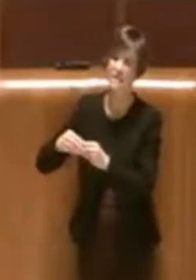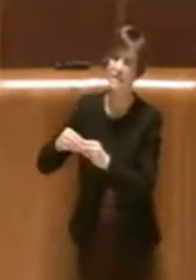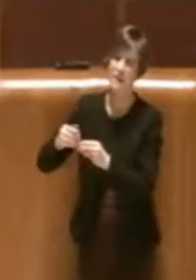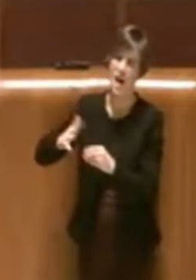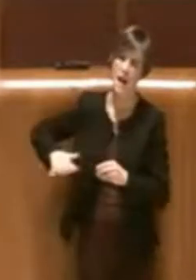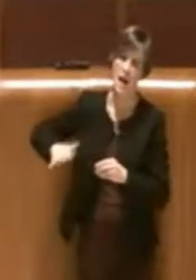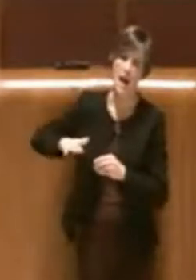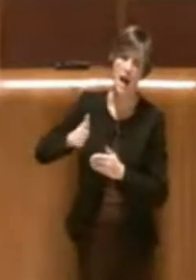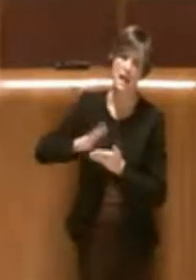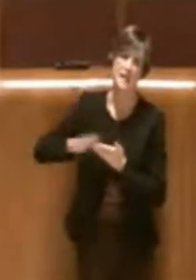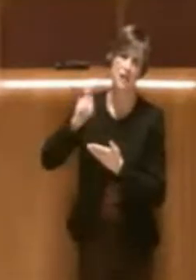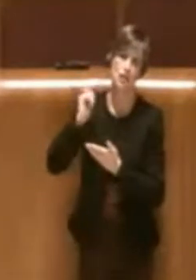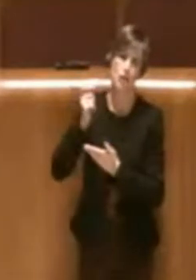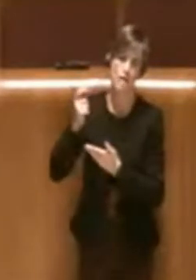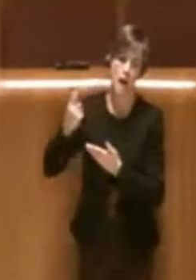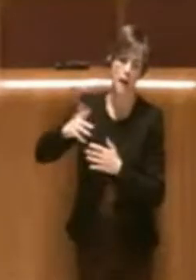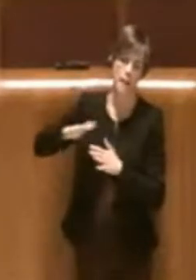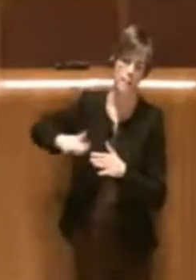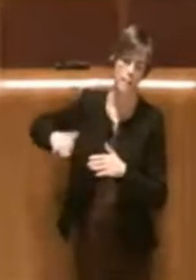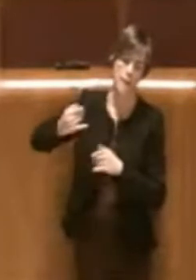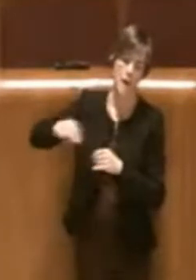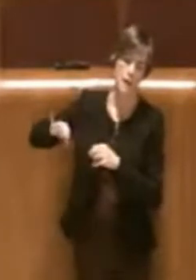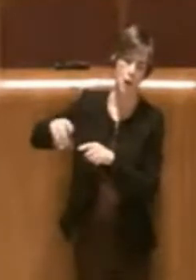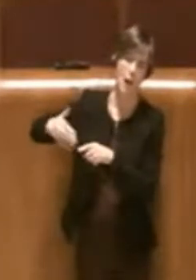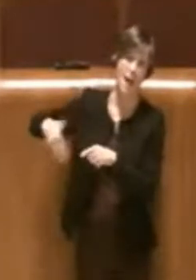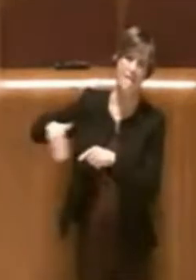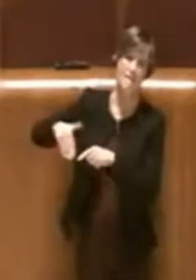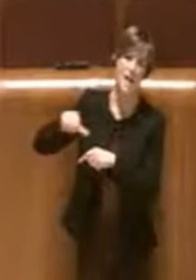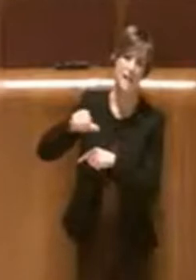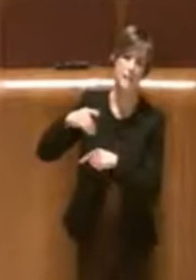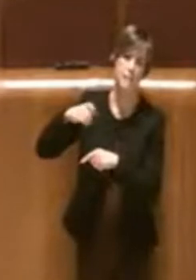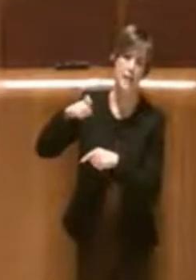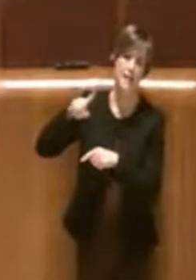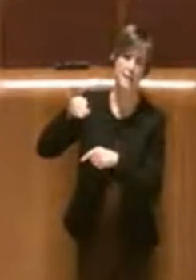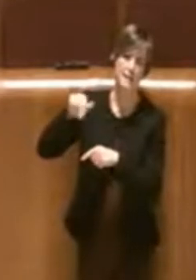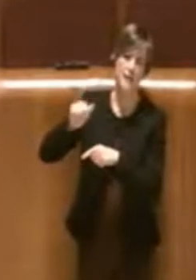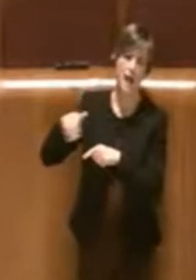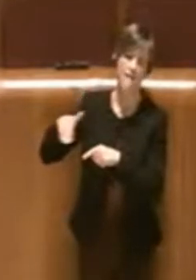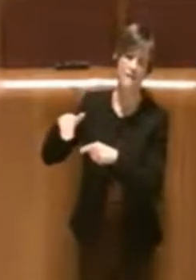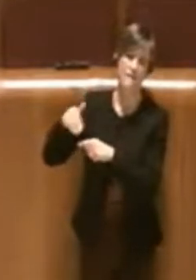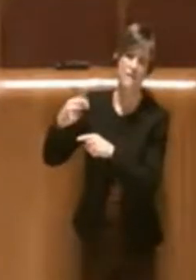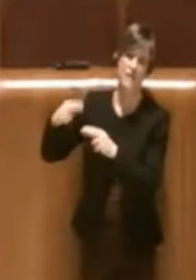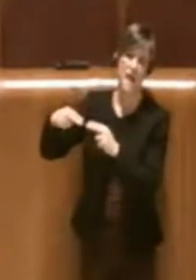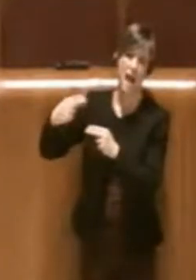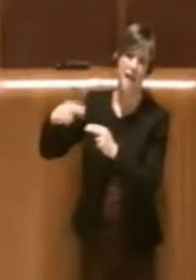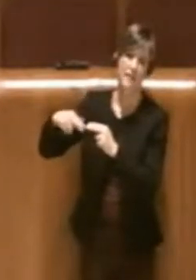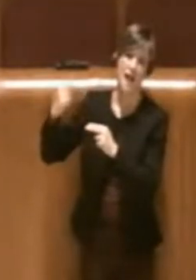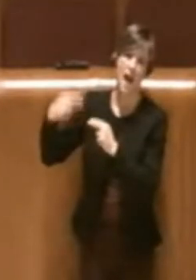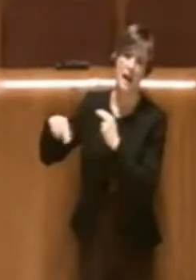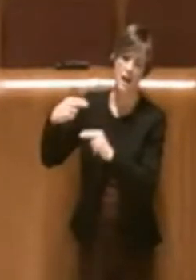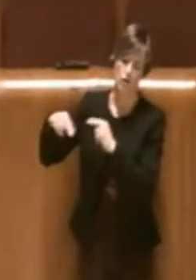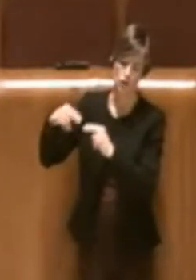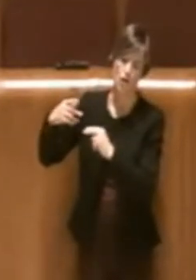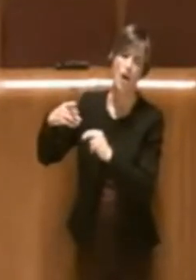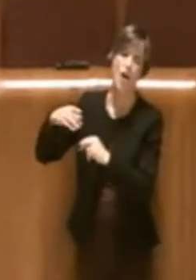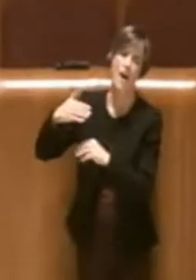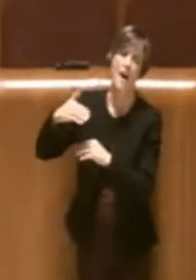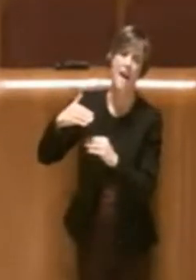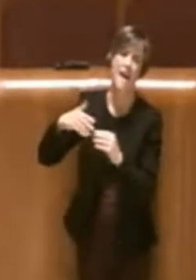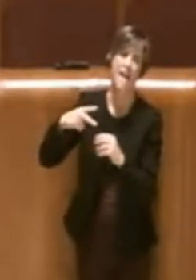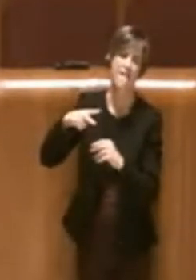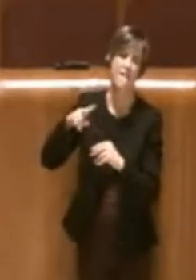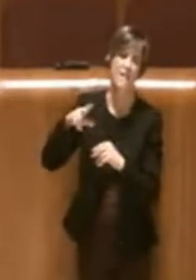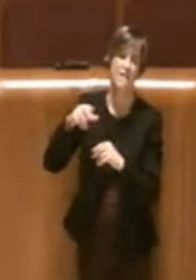in particolare nell'asse di Della Spezia via Taranto e via Le Castrenze. Abbiamo infatti lavorato per molto tempo con